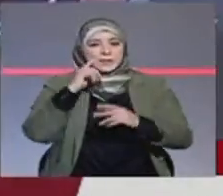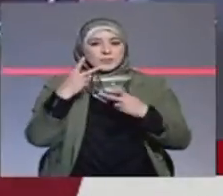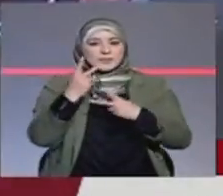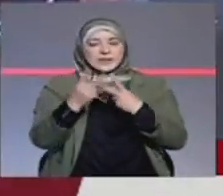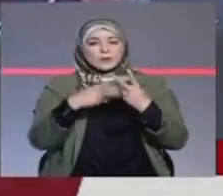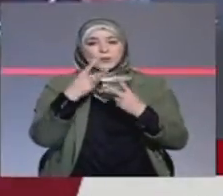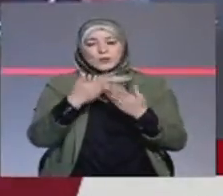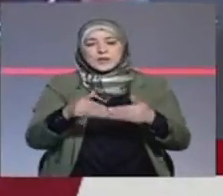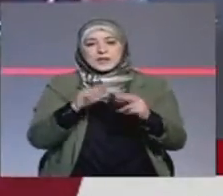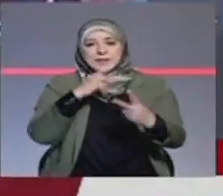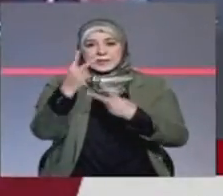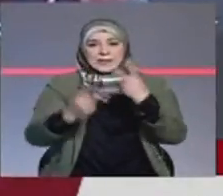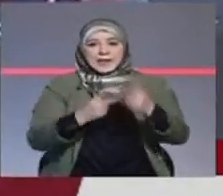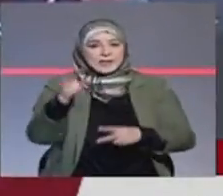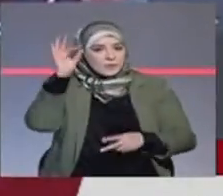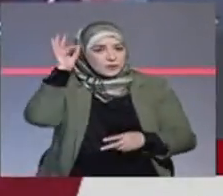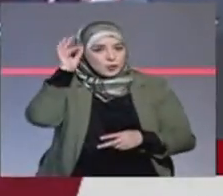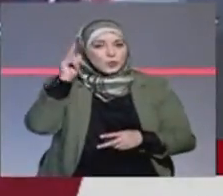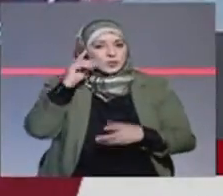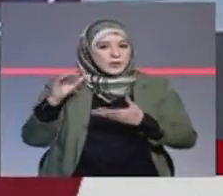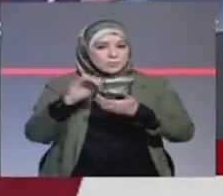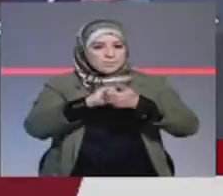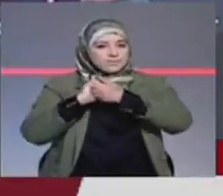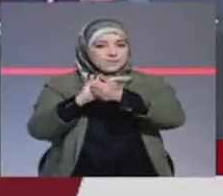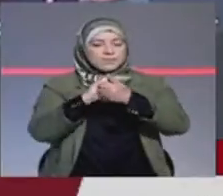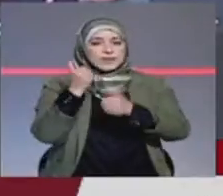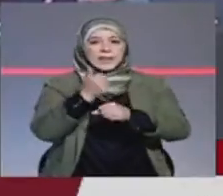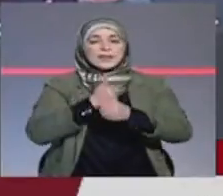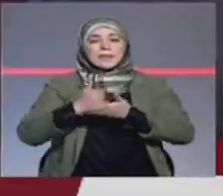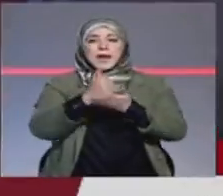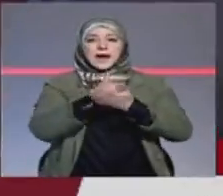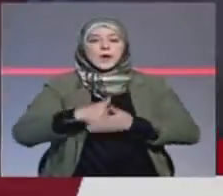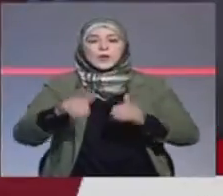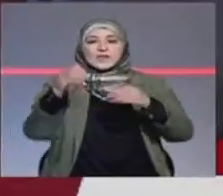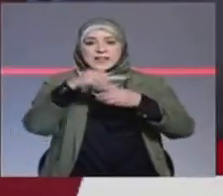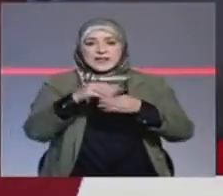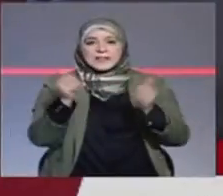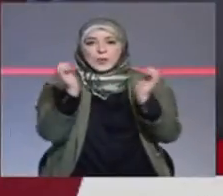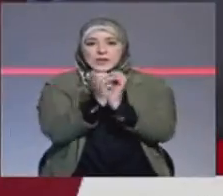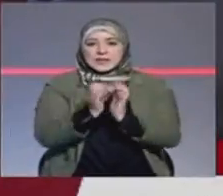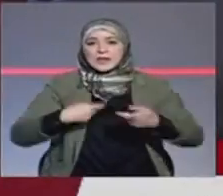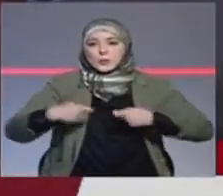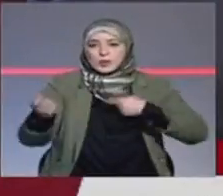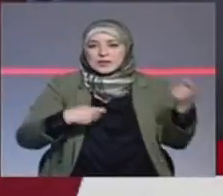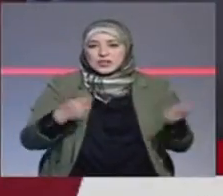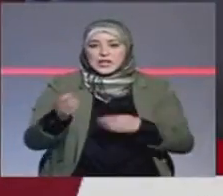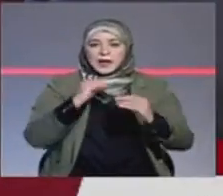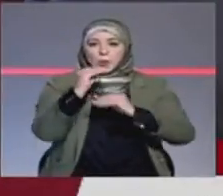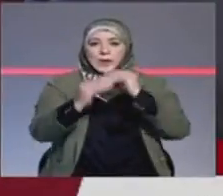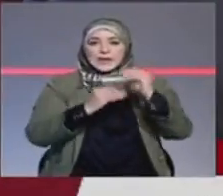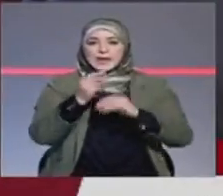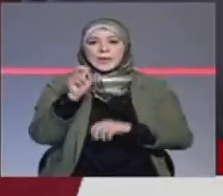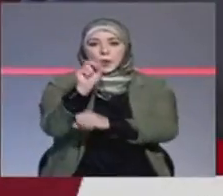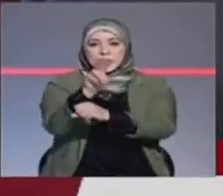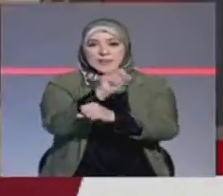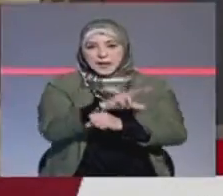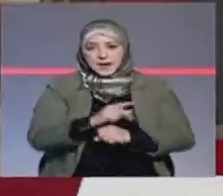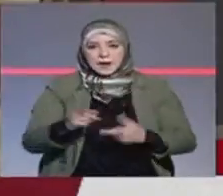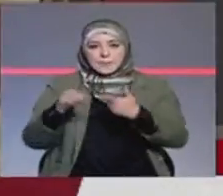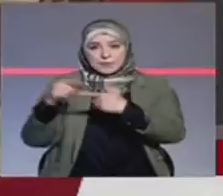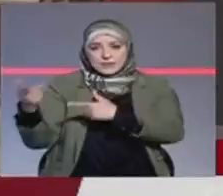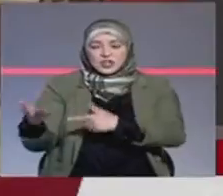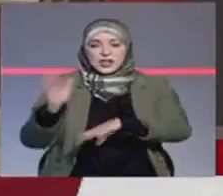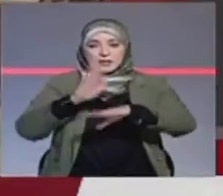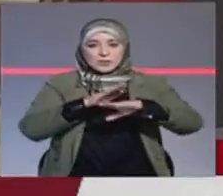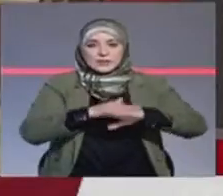الانتقالي في تونس وتعزيز التعاون في المجالات الاقتصادية والاجتماعية والتجارية وتنمية الاستثمار والسياحة. من جهته